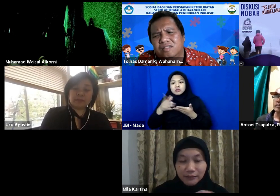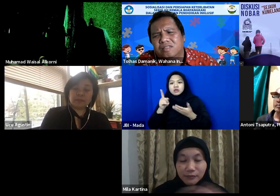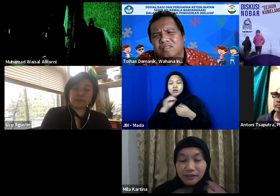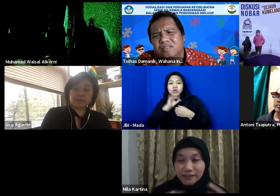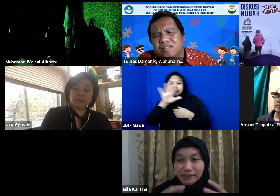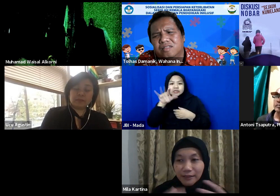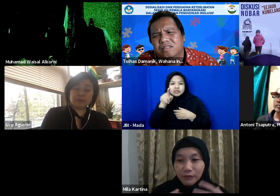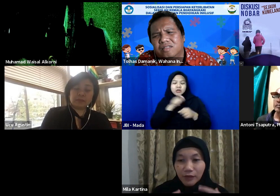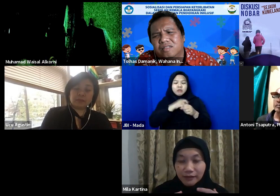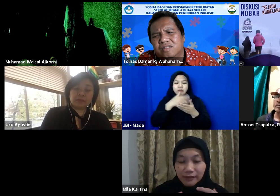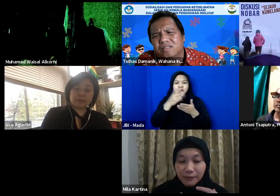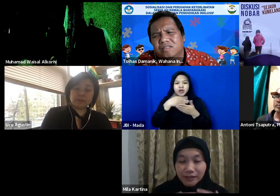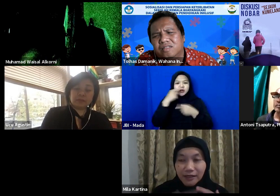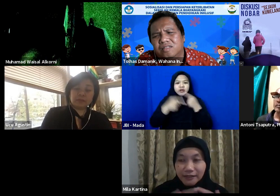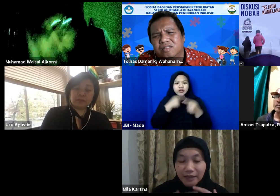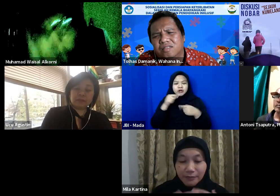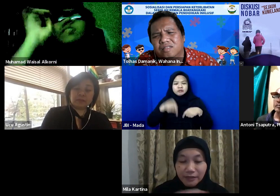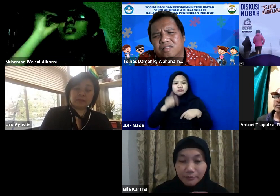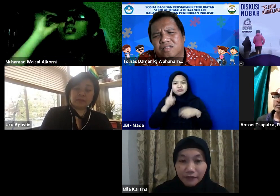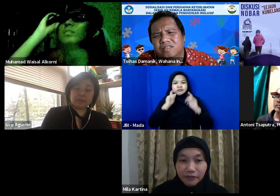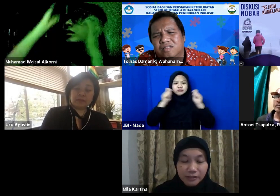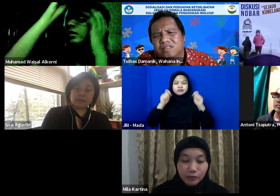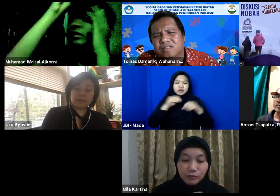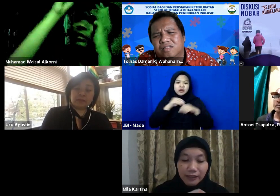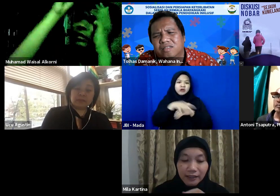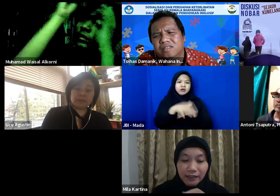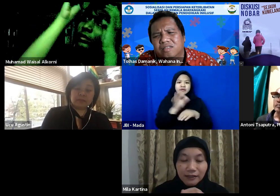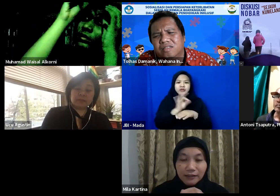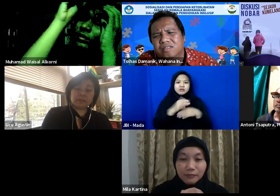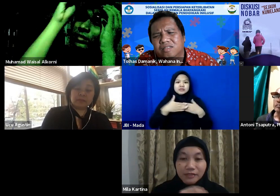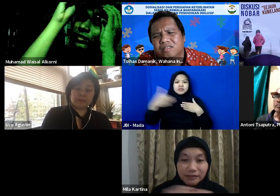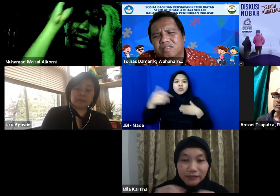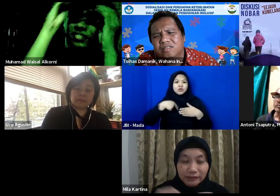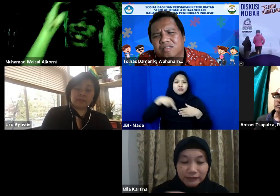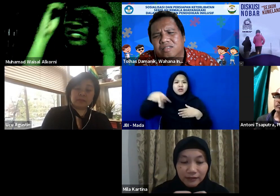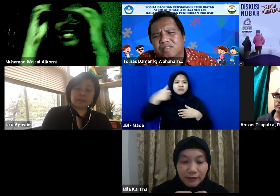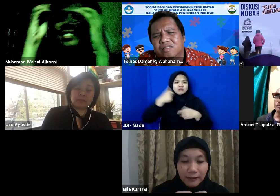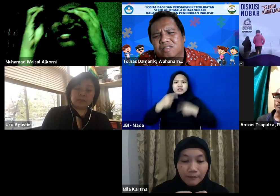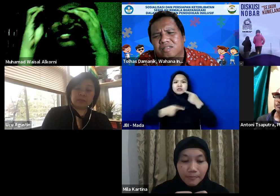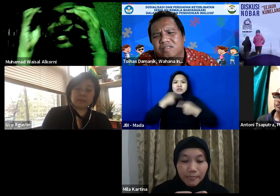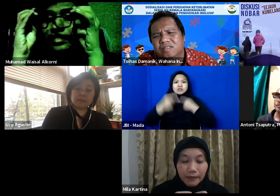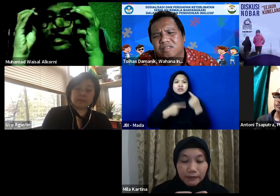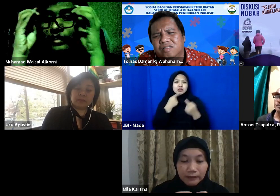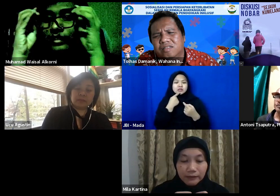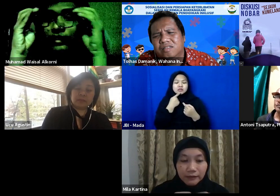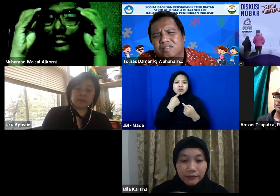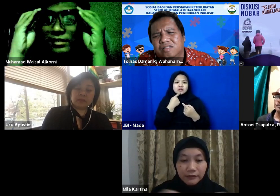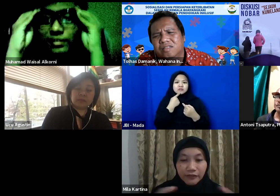lonceng nih Mbak cerita bahwa apa sekarang ada kampanye dampak film sejauh kumelangkah bisa cerita tentang